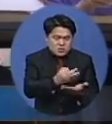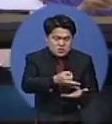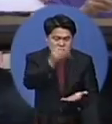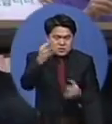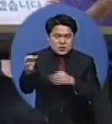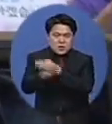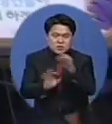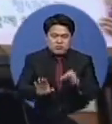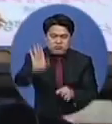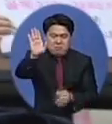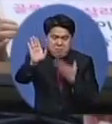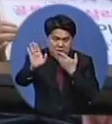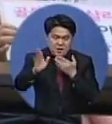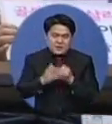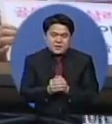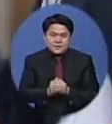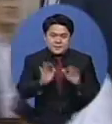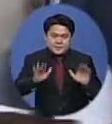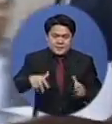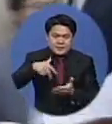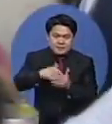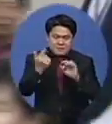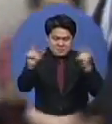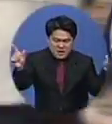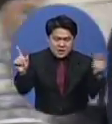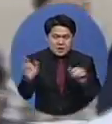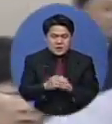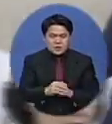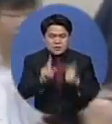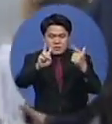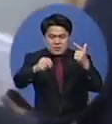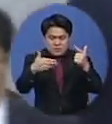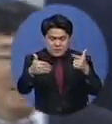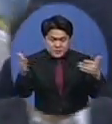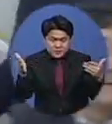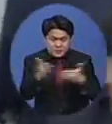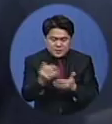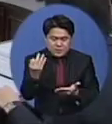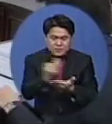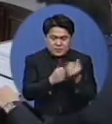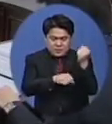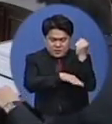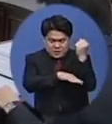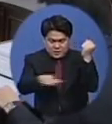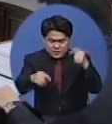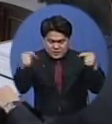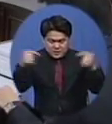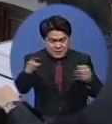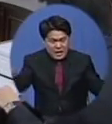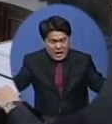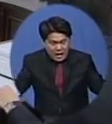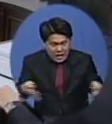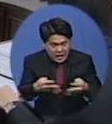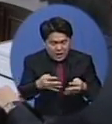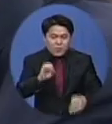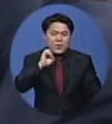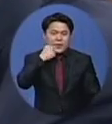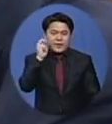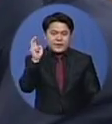입장입니다. 양측의 입장이 극명해 오는 29일까지 최저임금안 협상이 타결되는 것은 쉽지 않아